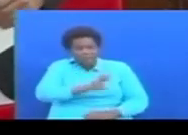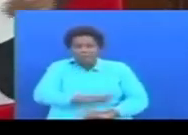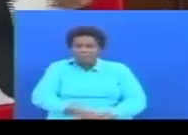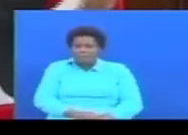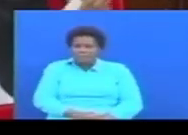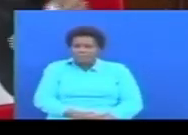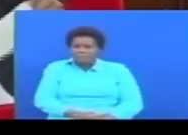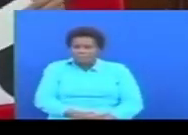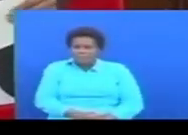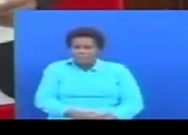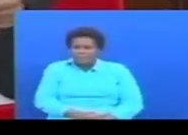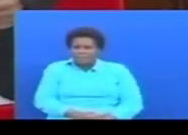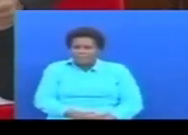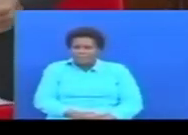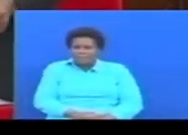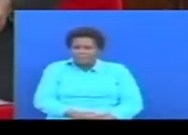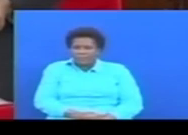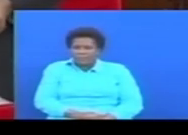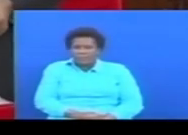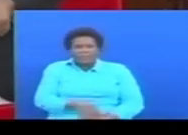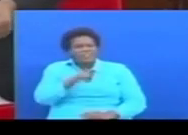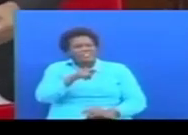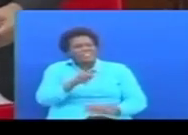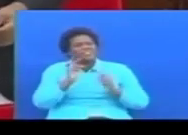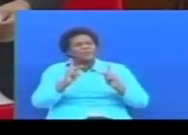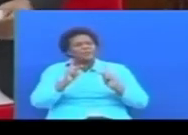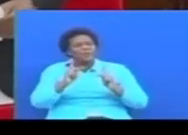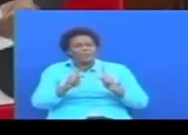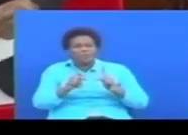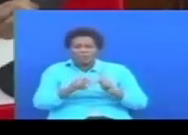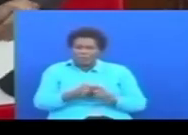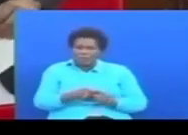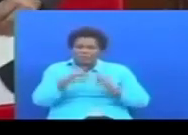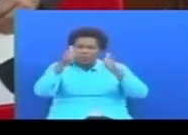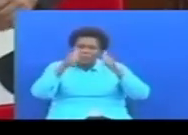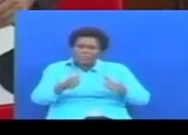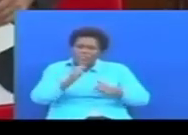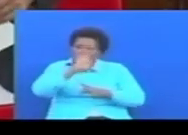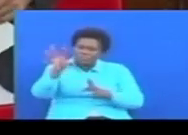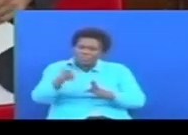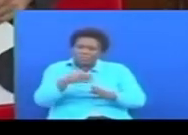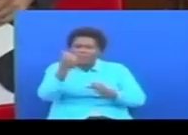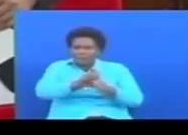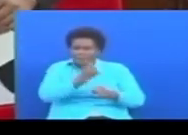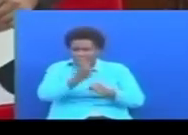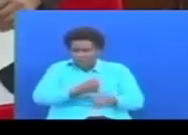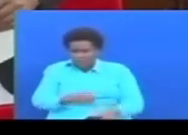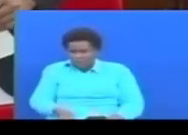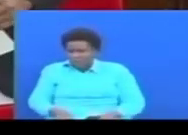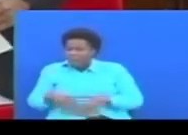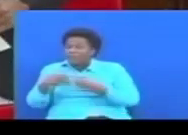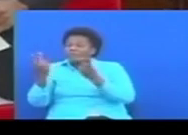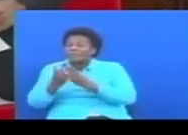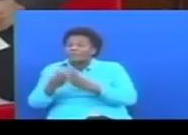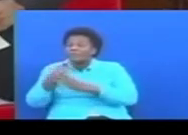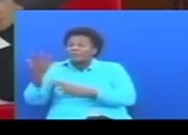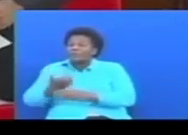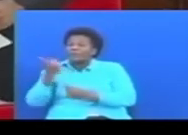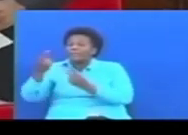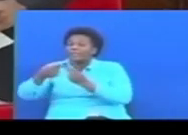hilo ni jambo la kawaida katika matangazo ya kazi. Lakini baada hapo kupata takwimu ili tujue